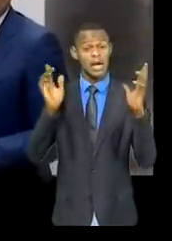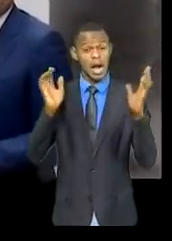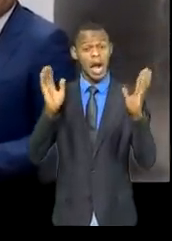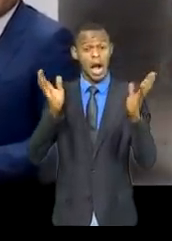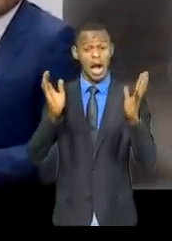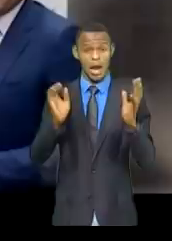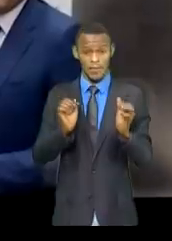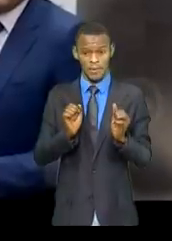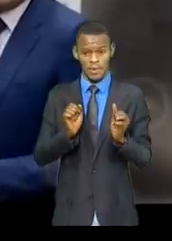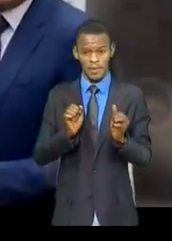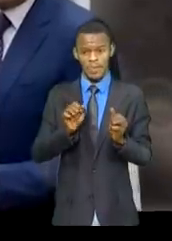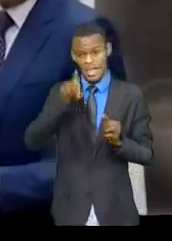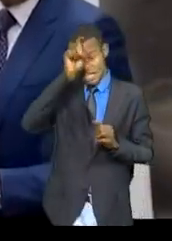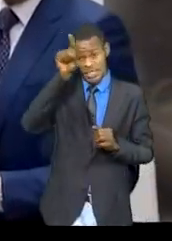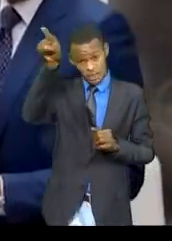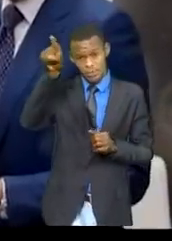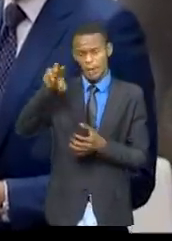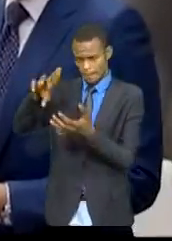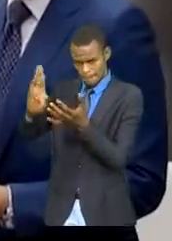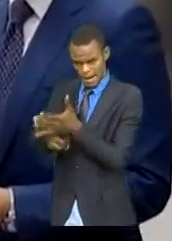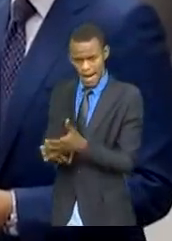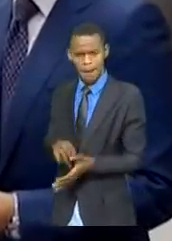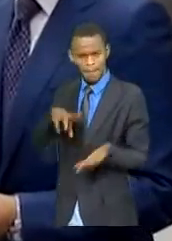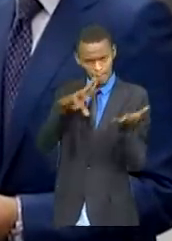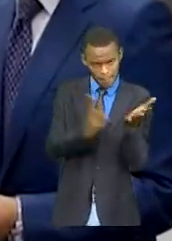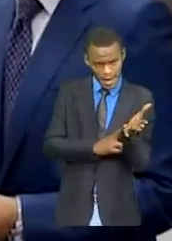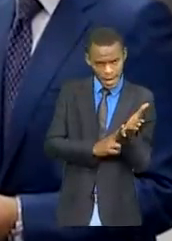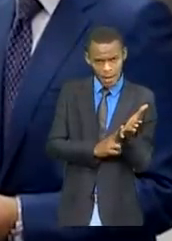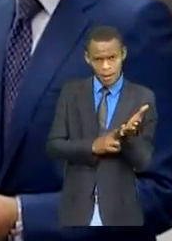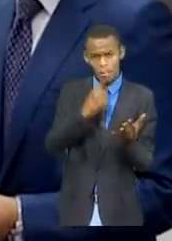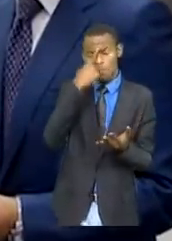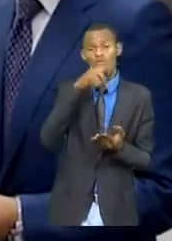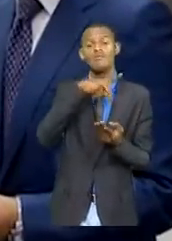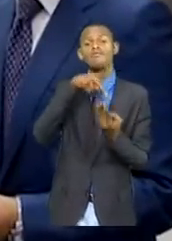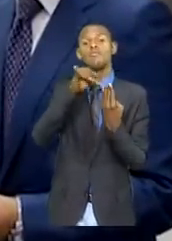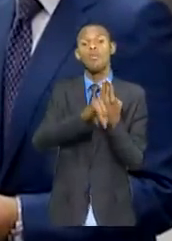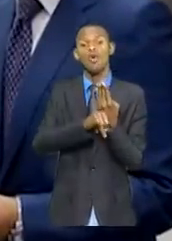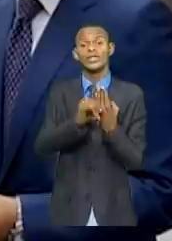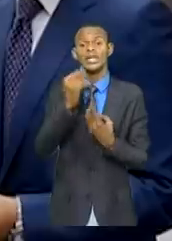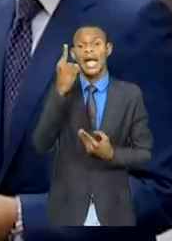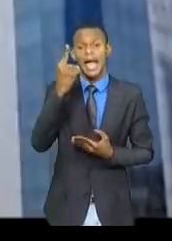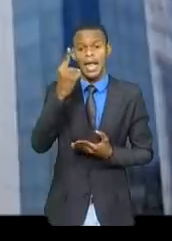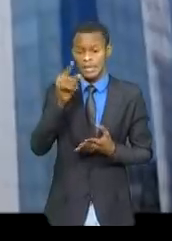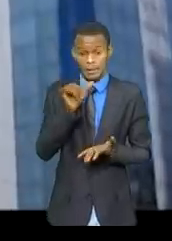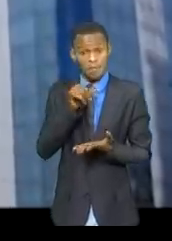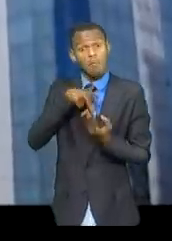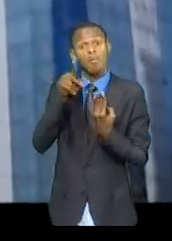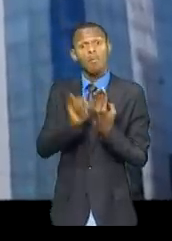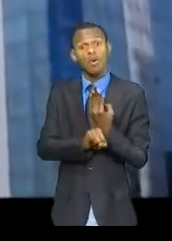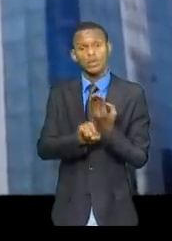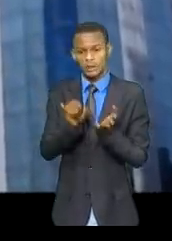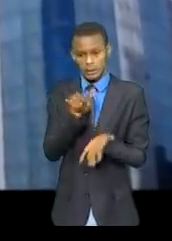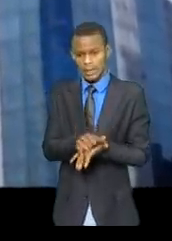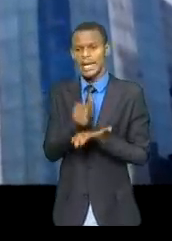de circonscrire le périmètre du contrat avant sa signature. Cet accord permettra à la République démocratique du Congo